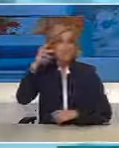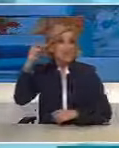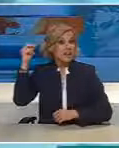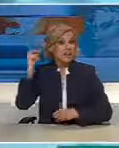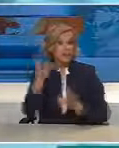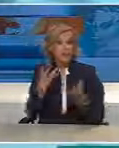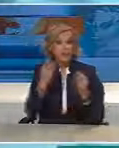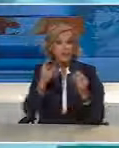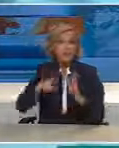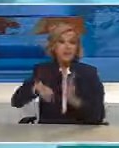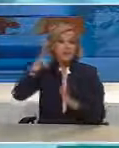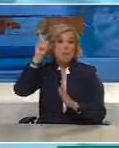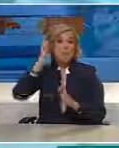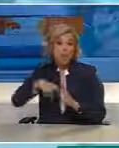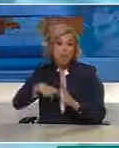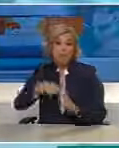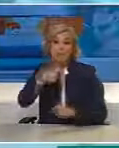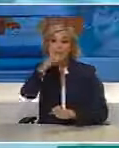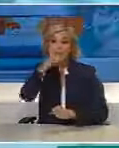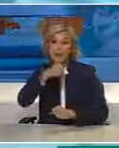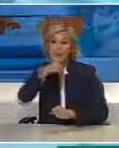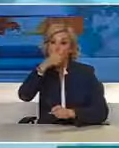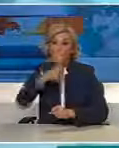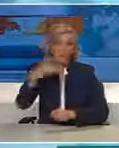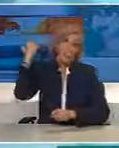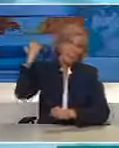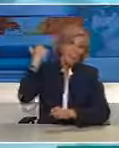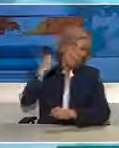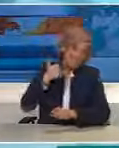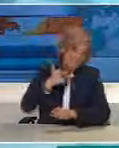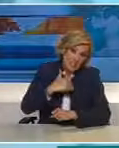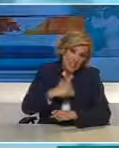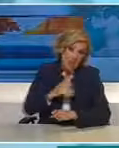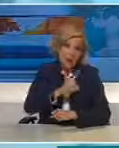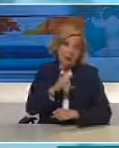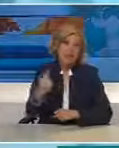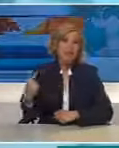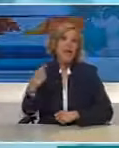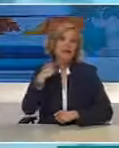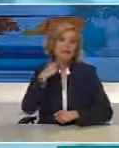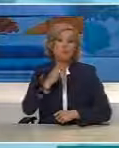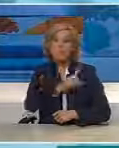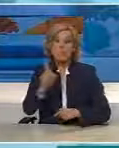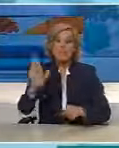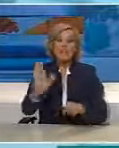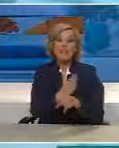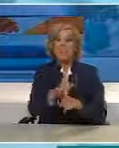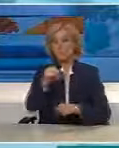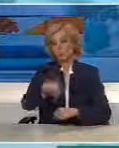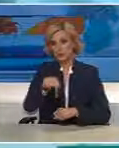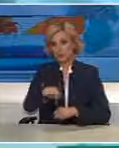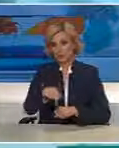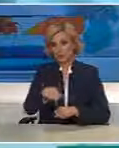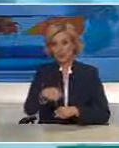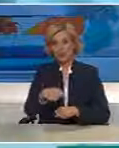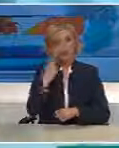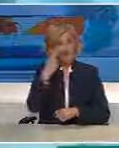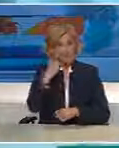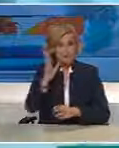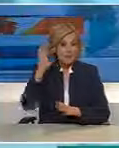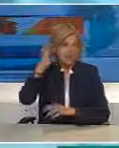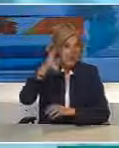εύκολα να ανατραπεί. Και αν κάποιοι λίγοι δύσπιστοι μπορεί να θεωρούσαν ότι είμαστε υπερβολικοί και πως κάτι τέτοιο δεν μπορεί να συμβεί, νομίζω τα καθημερινά